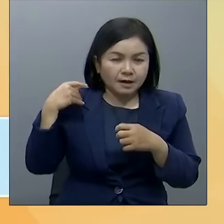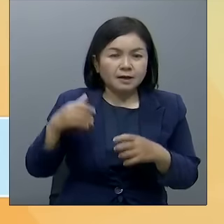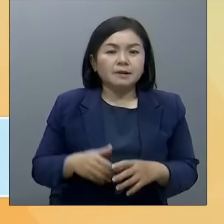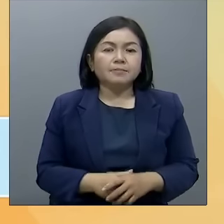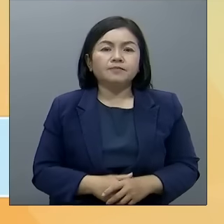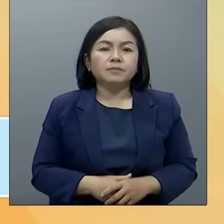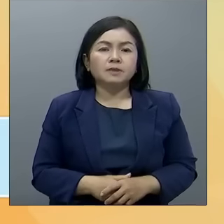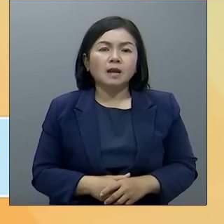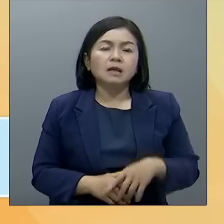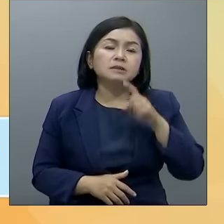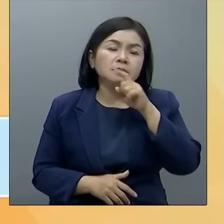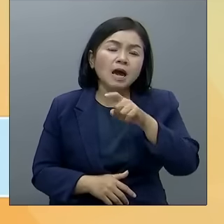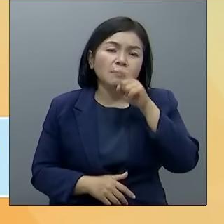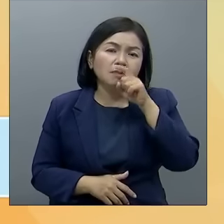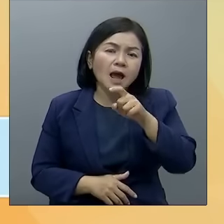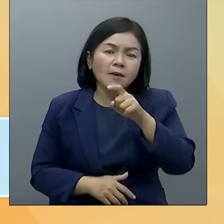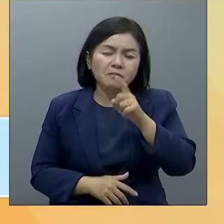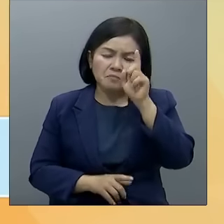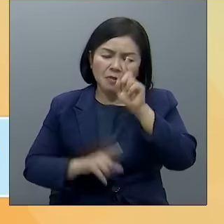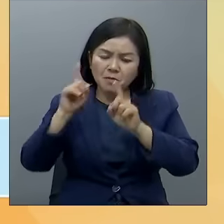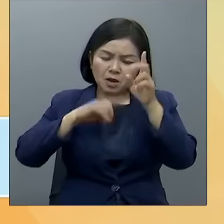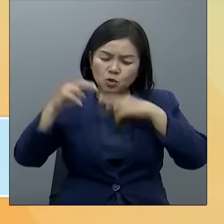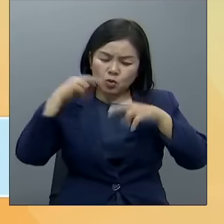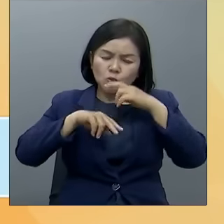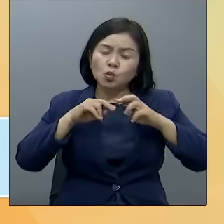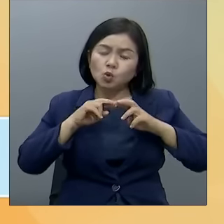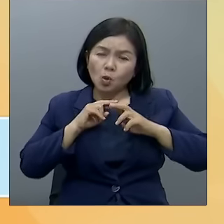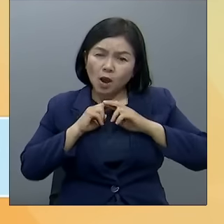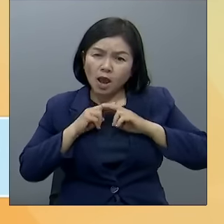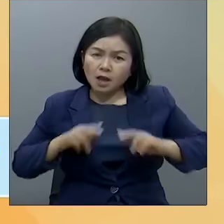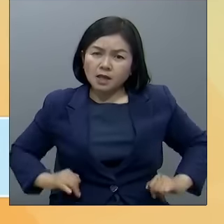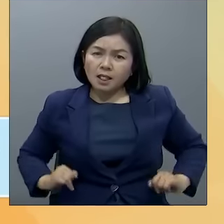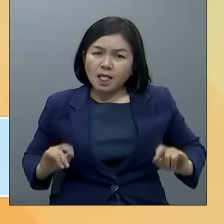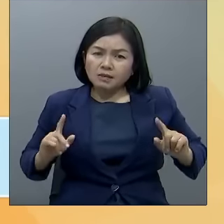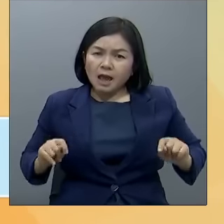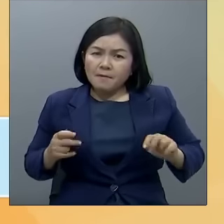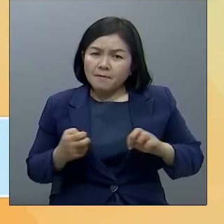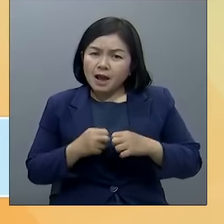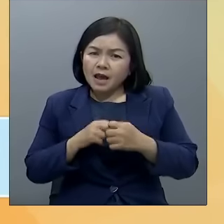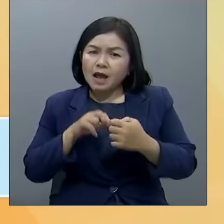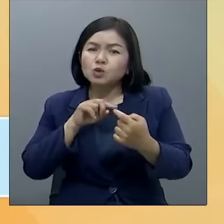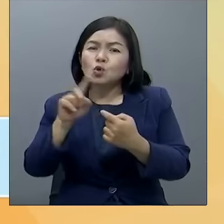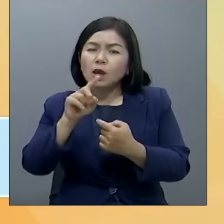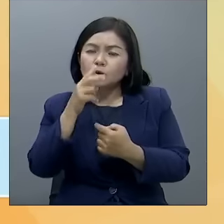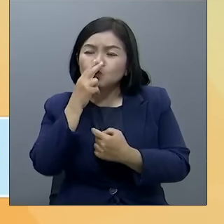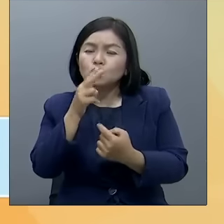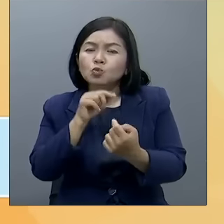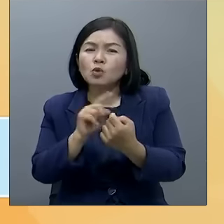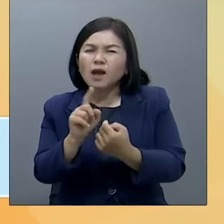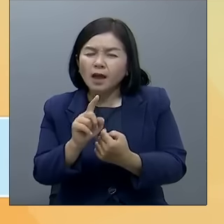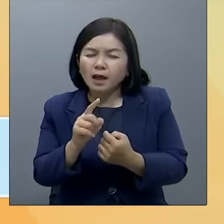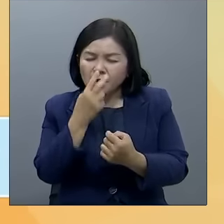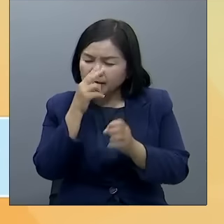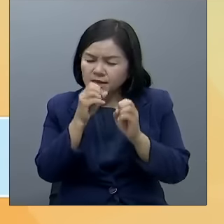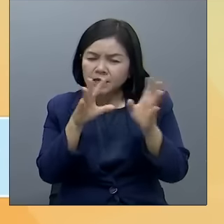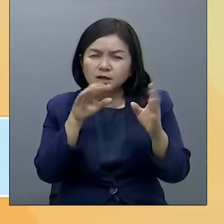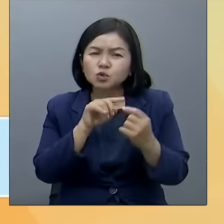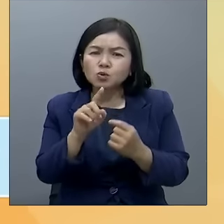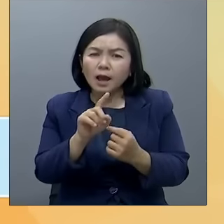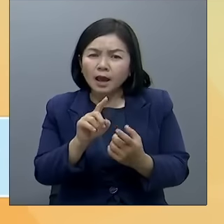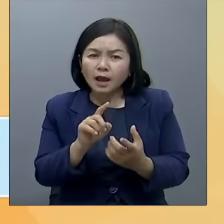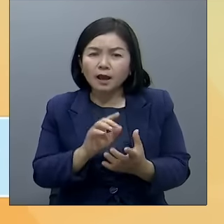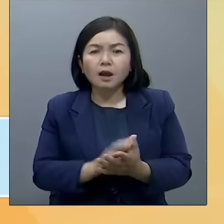าการถ้าสมมุติว่าจะสังเกตว่าตัวเองตอนนี้มีปัญหาเรื่องกับไตแน่นอนลักษณะทางกายภาพที่มันจะแสดงออกมามีอะไรบ้างครับ